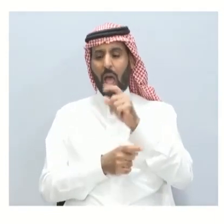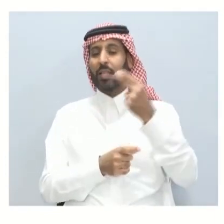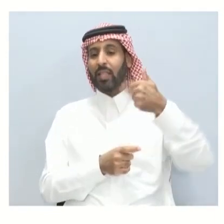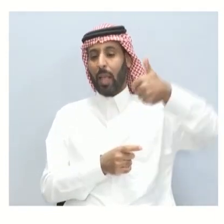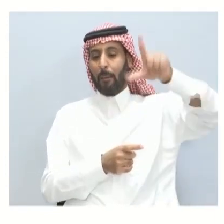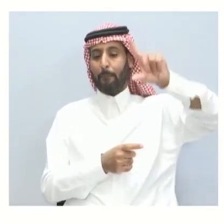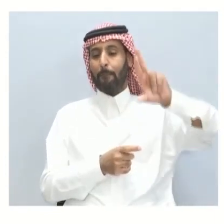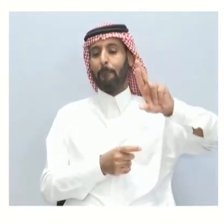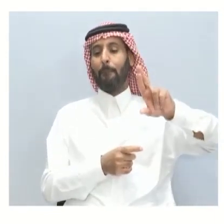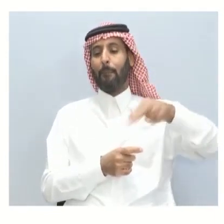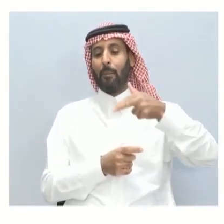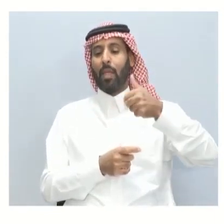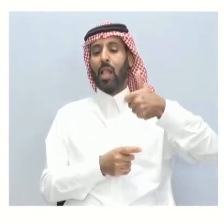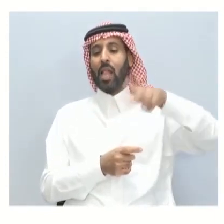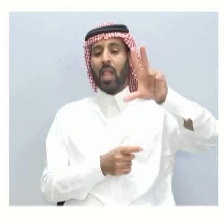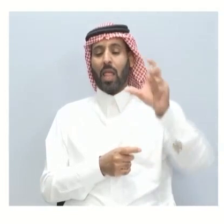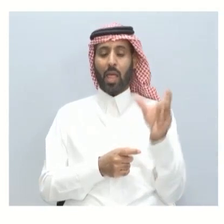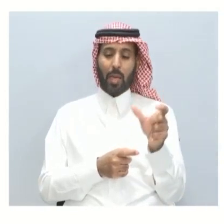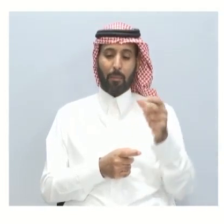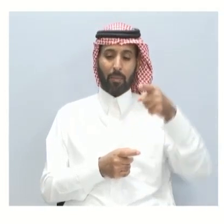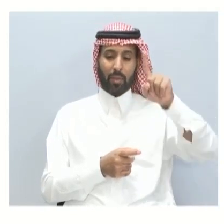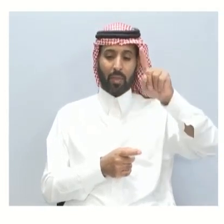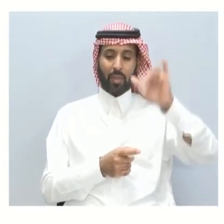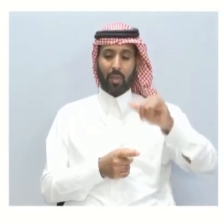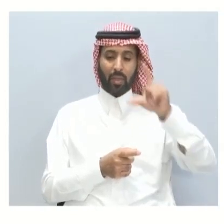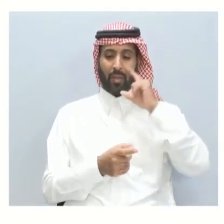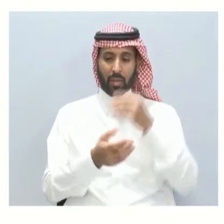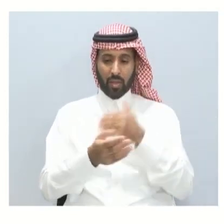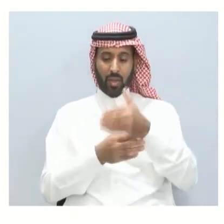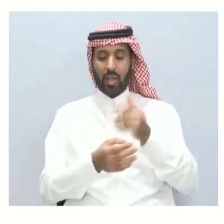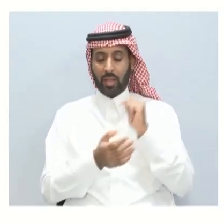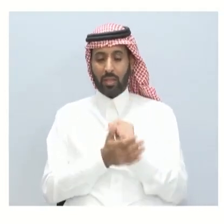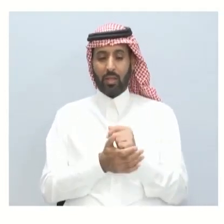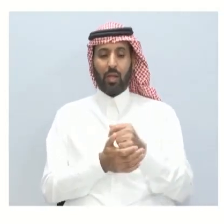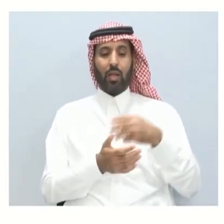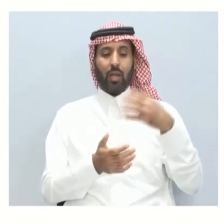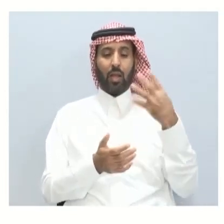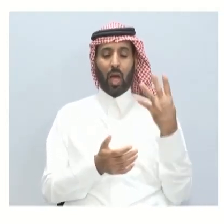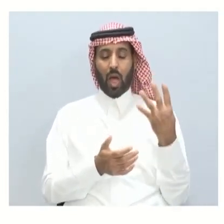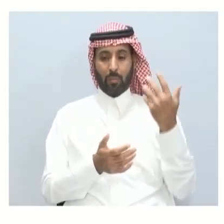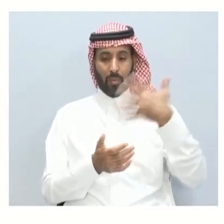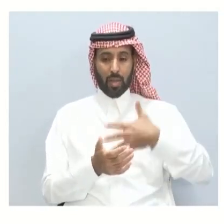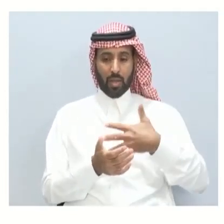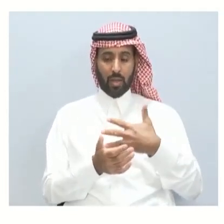الغاز النبيل الذي يسبقه من الغاز النبيل الذي يسبقه هو الزين 54